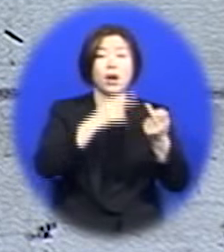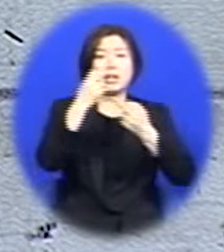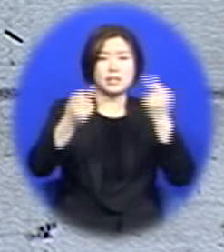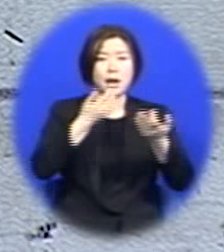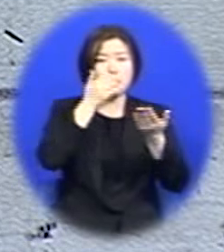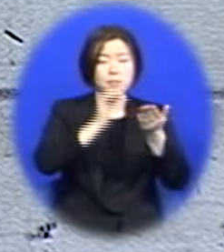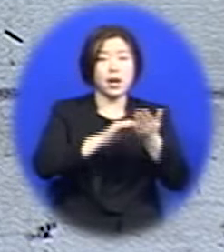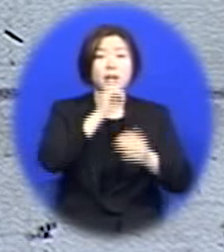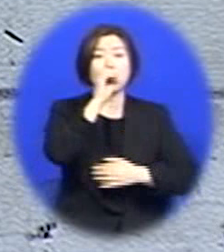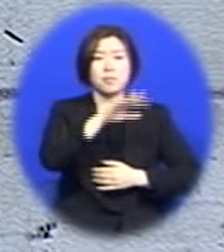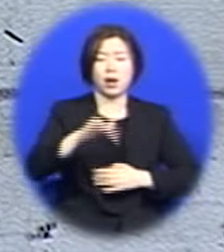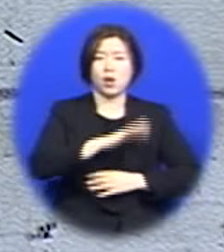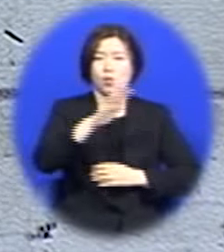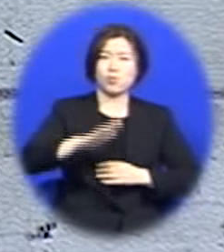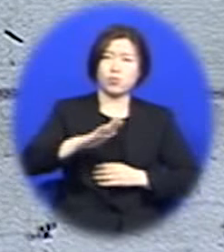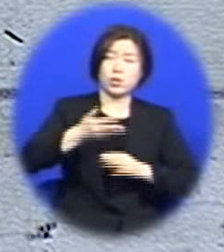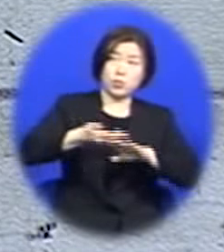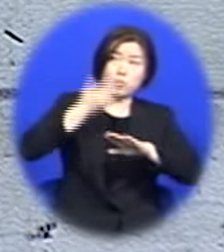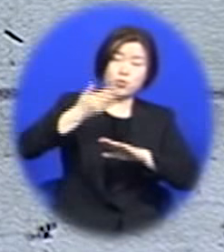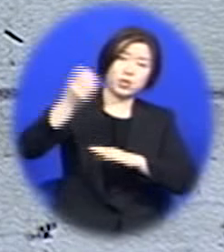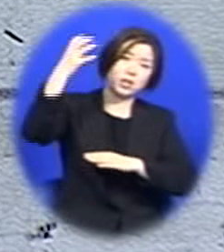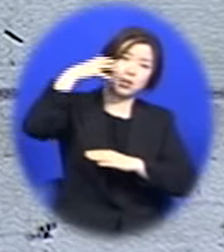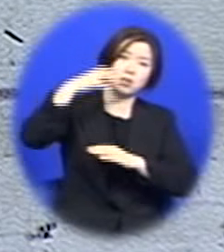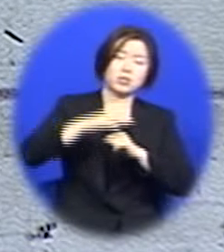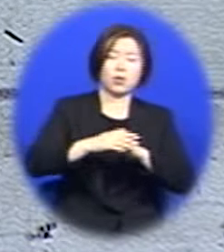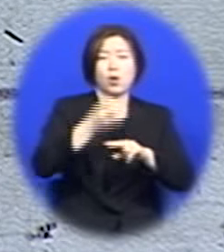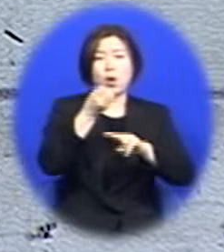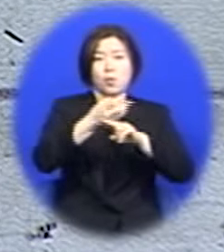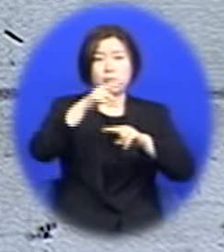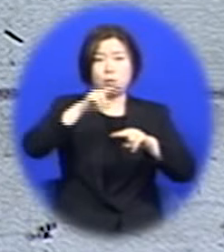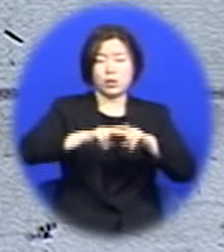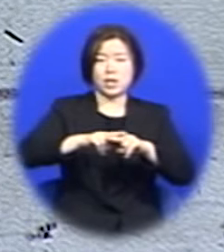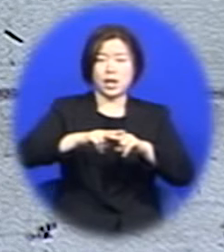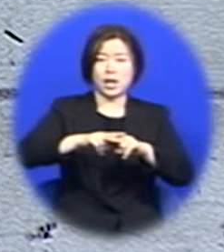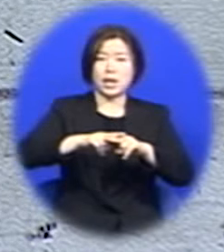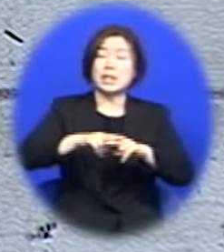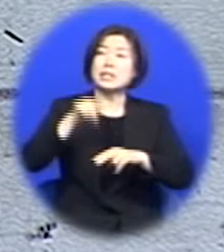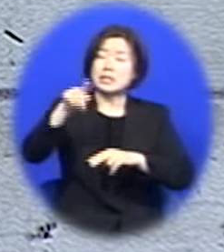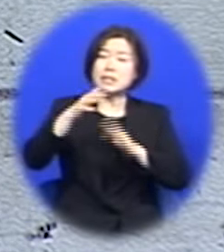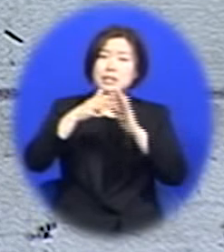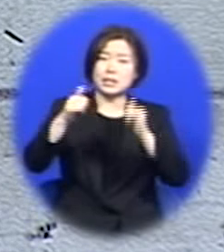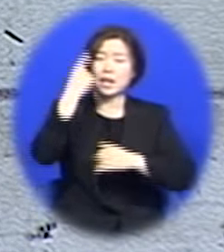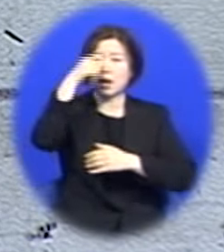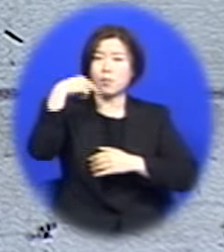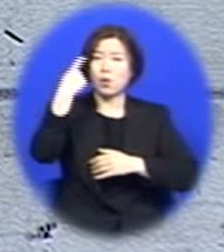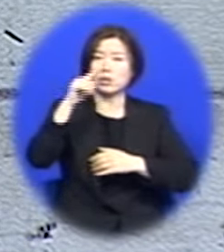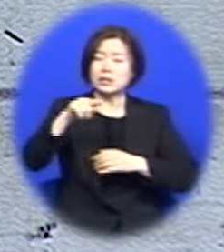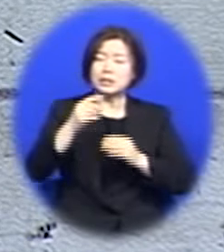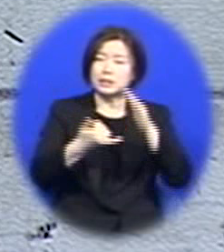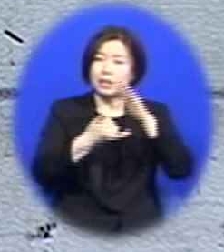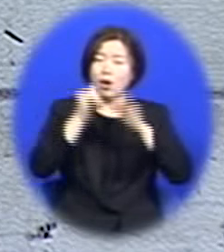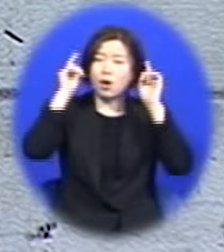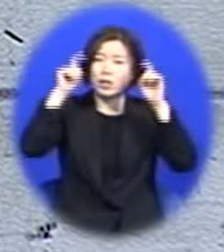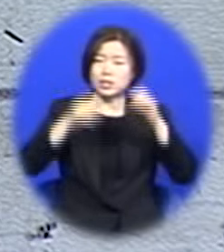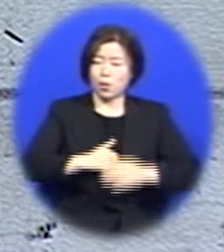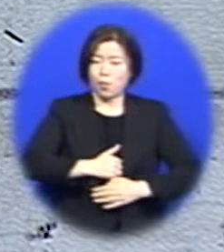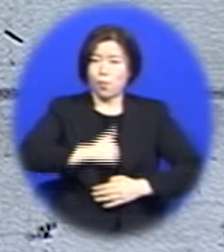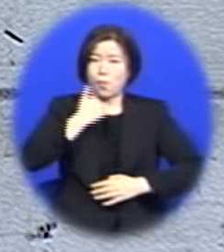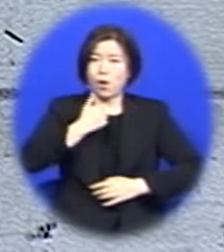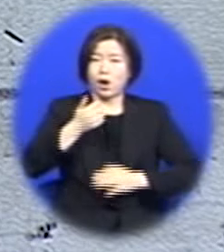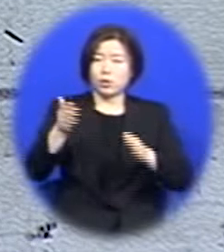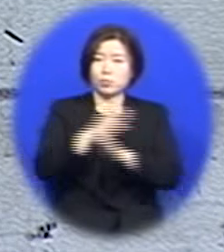말하되 우리 위에 떨어져 보좌에 앉으신 이의 얼굴에서와 그 어린 양의 진노에서 우리를 가리라.